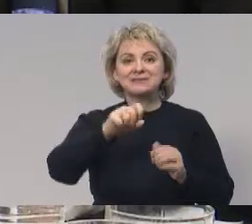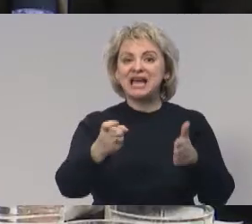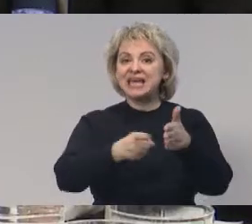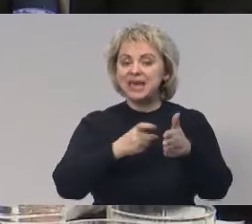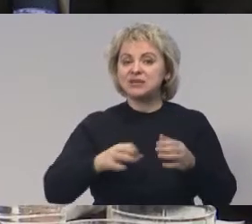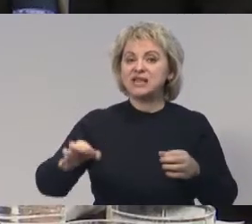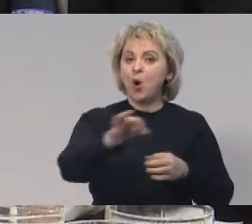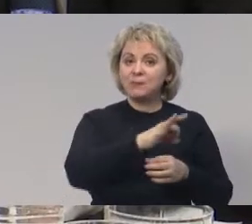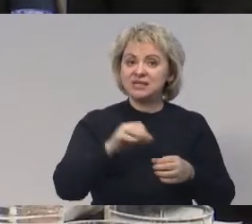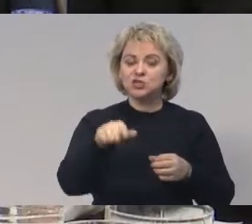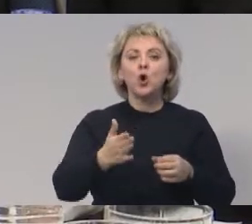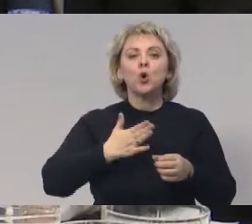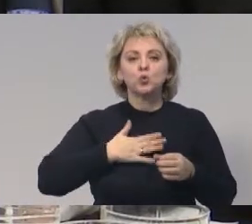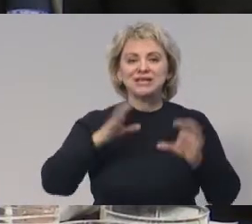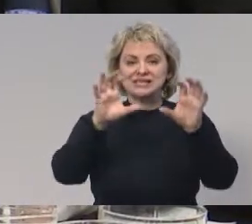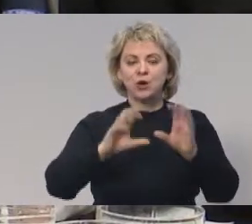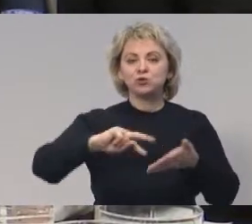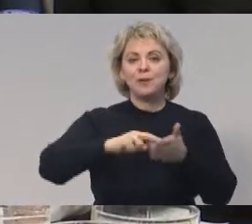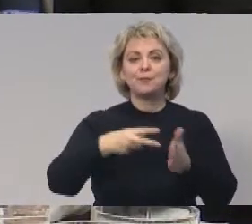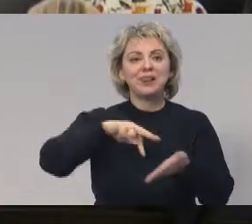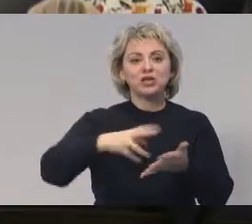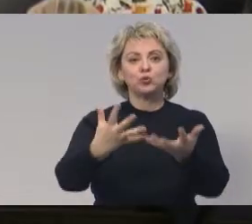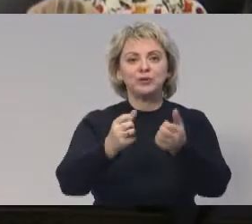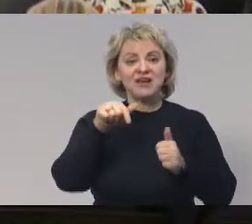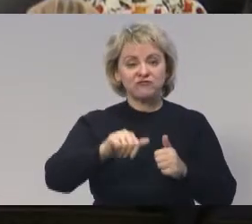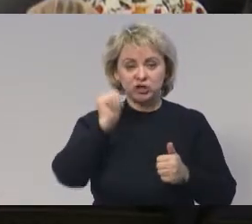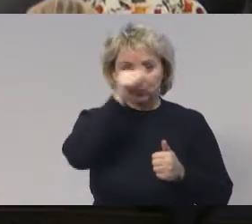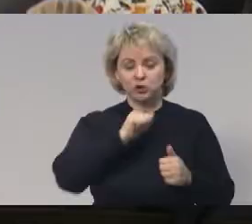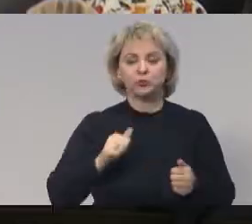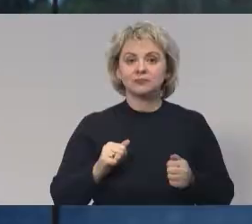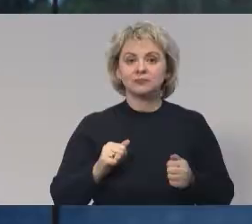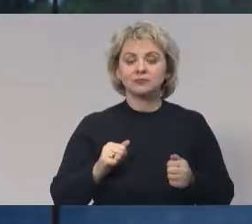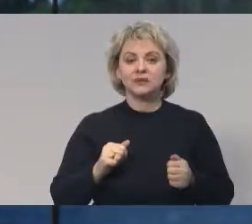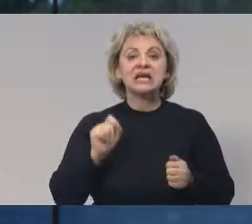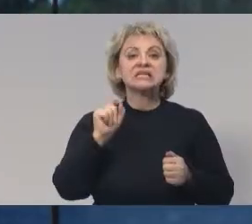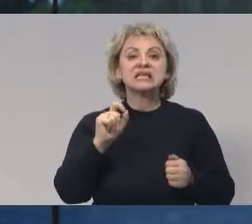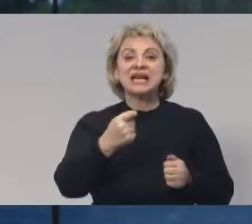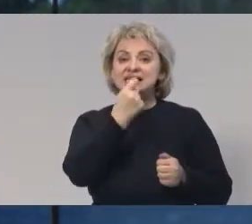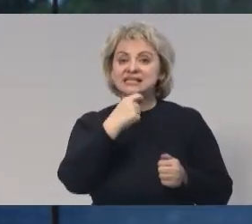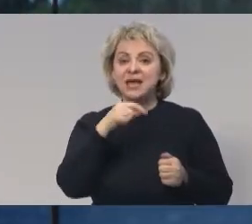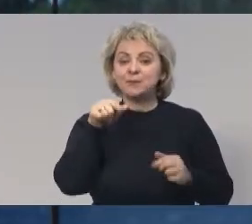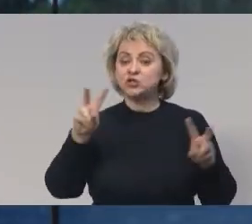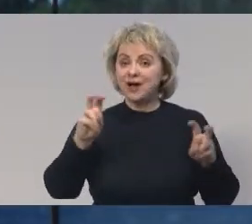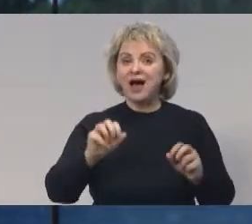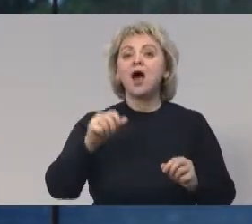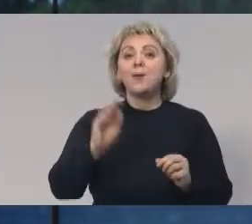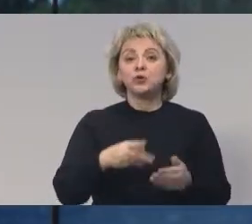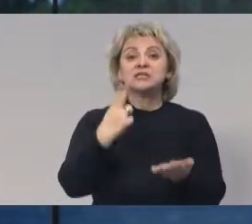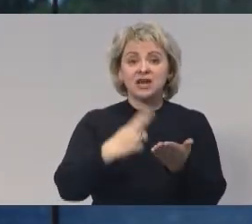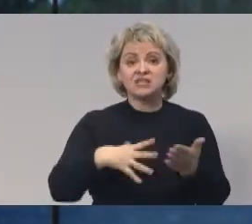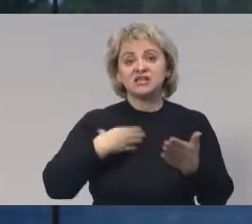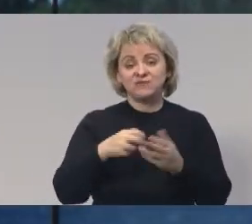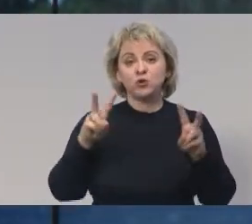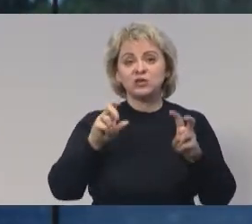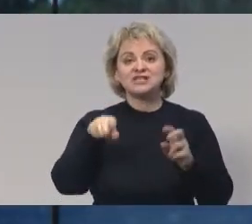и Кемеровской областях. У нас законопроект планируют принять в этом году. «Золотая семечка» оправдала свое